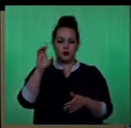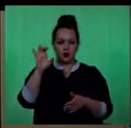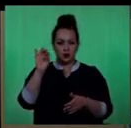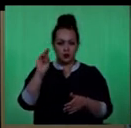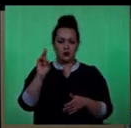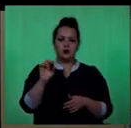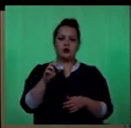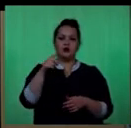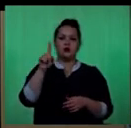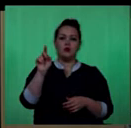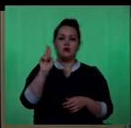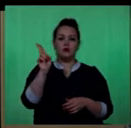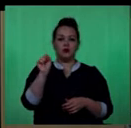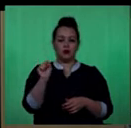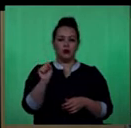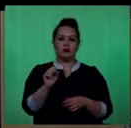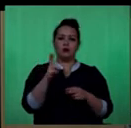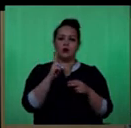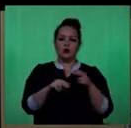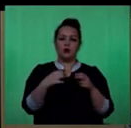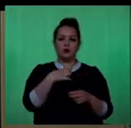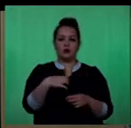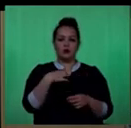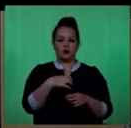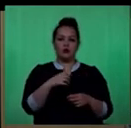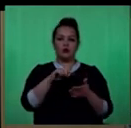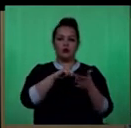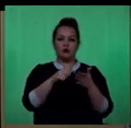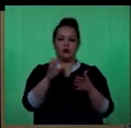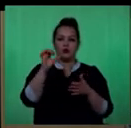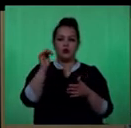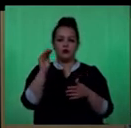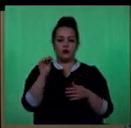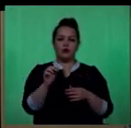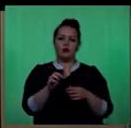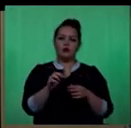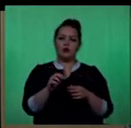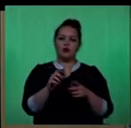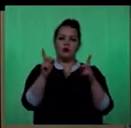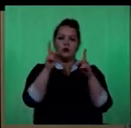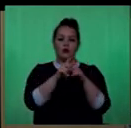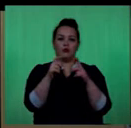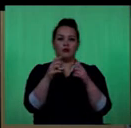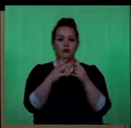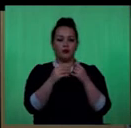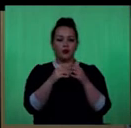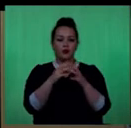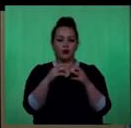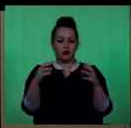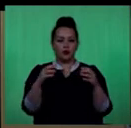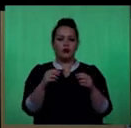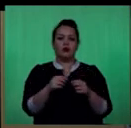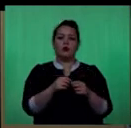окончании основа корень и суффикс слова пенал ребята конечно же первая схема так как слове